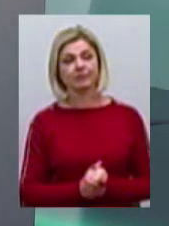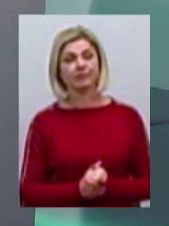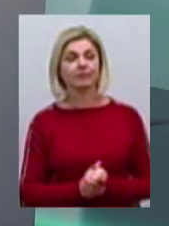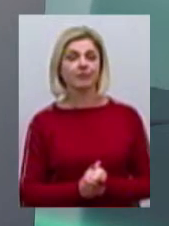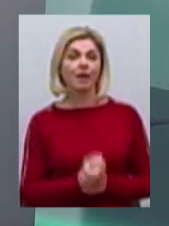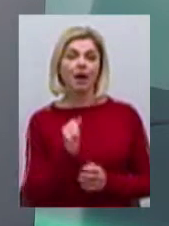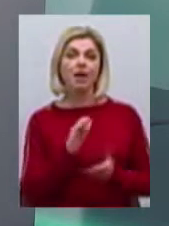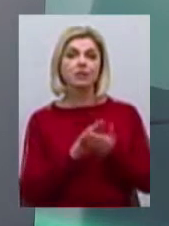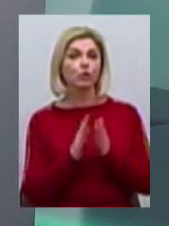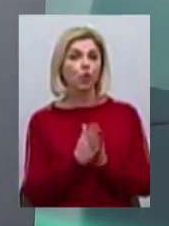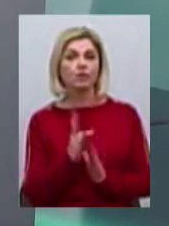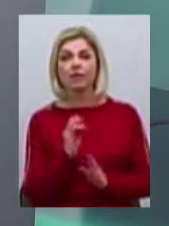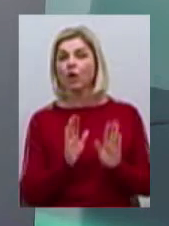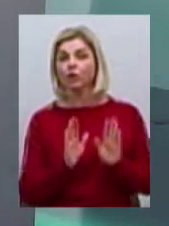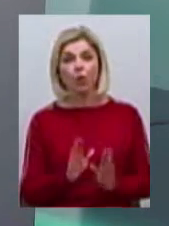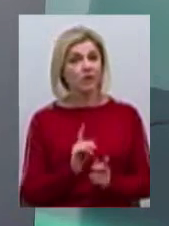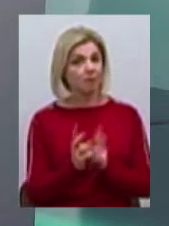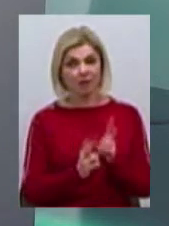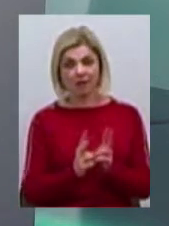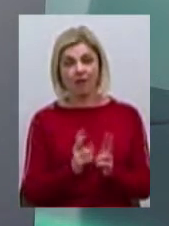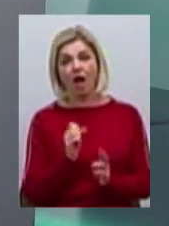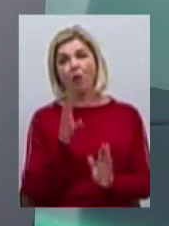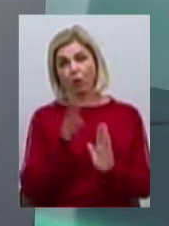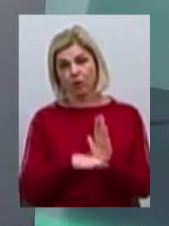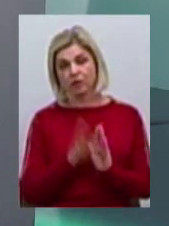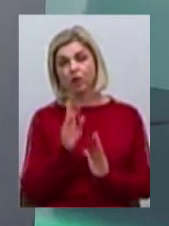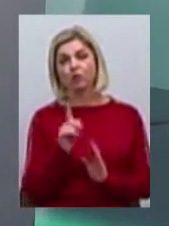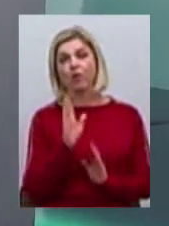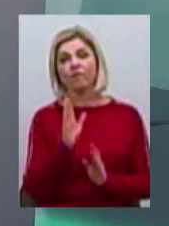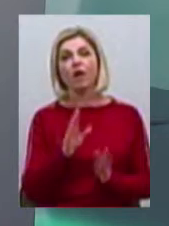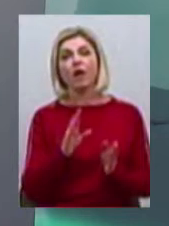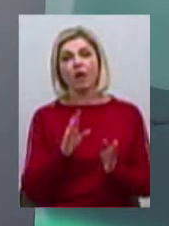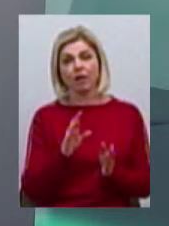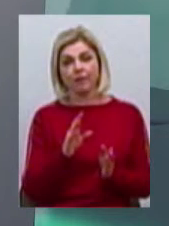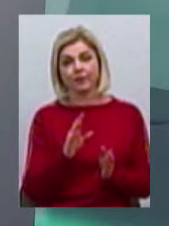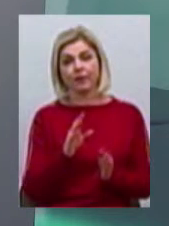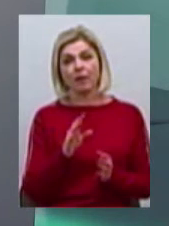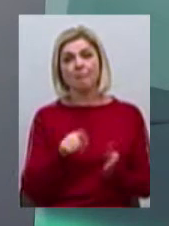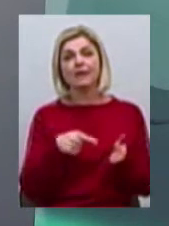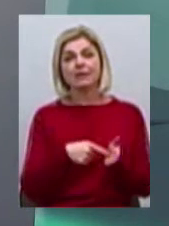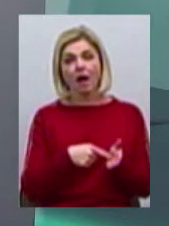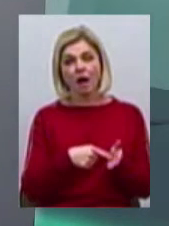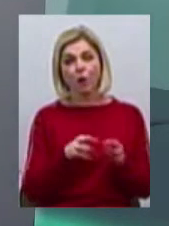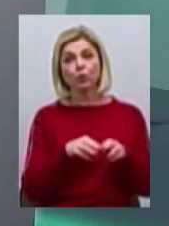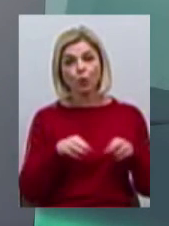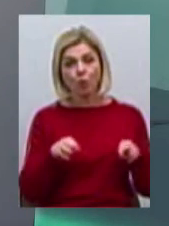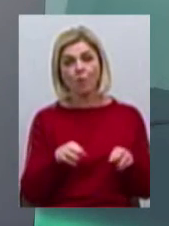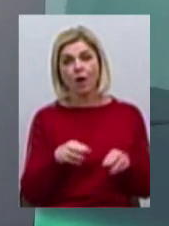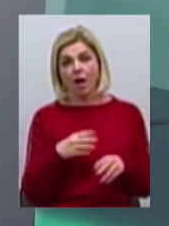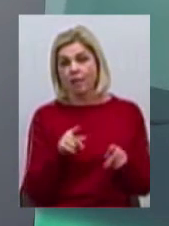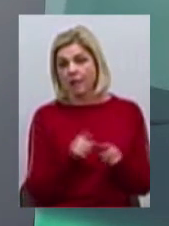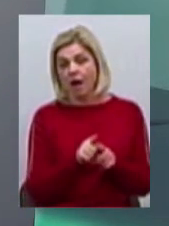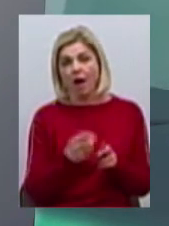ситуація не тільки не змінилася, а й погіршилася, тому що у гласних міської думи така... безвихідь була, що